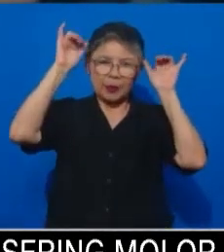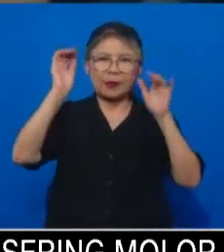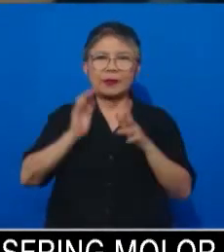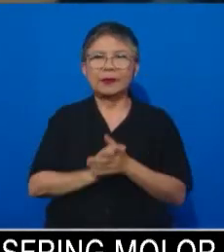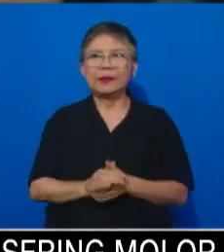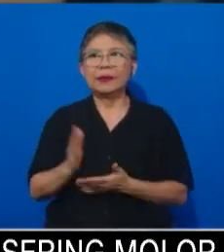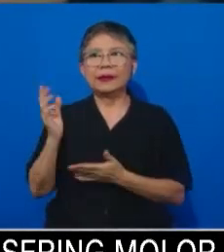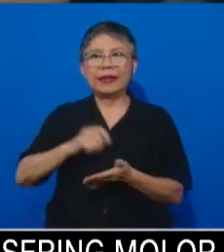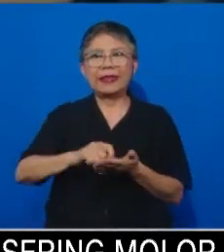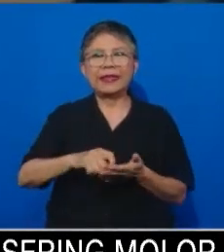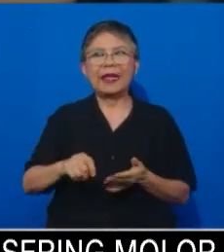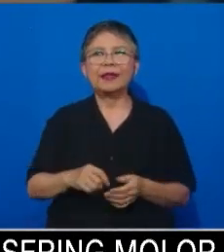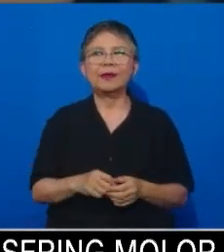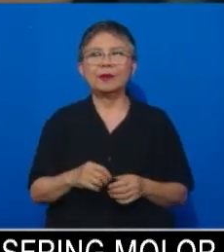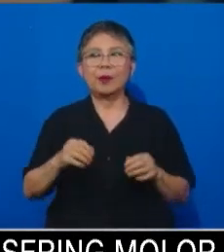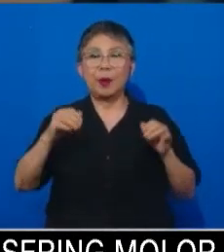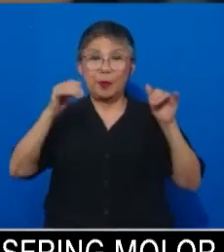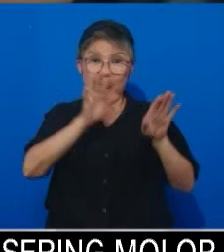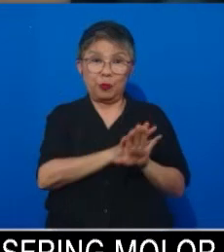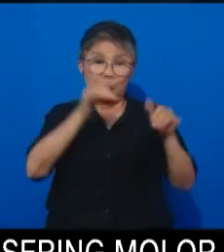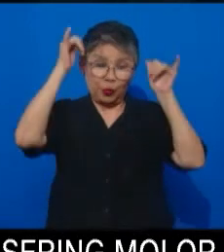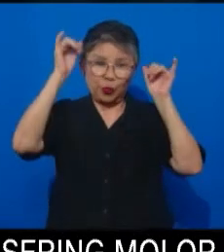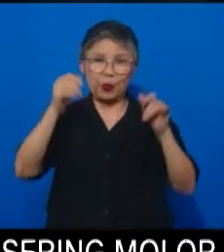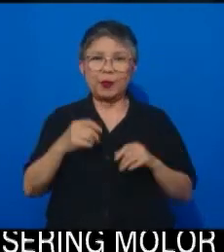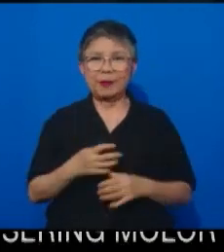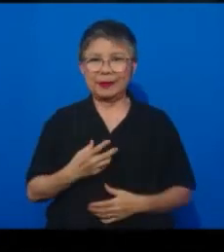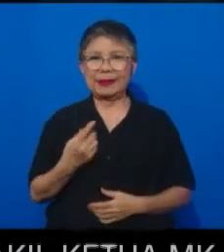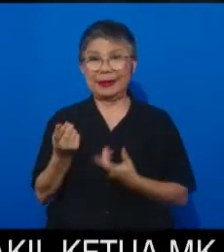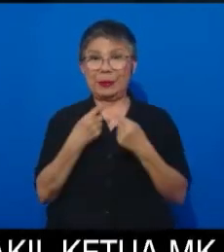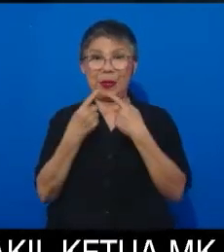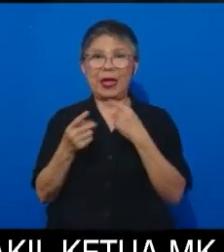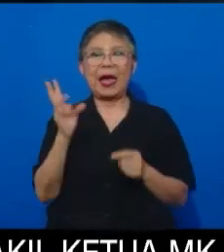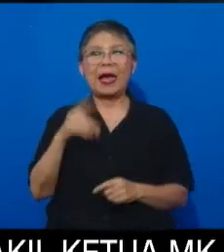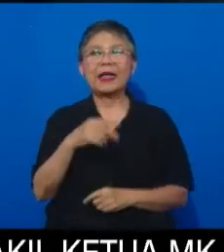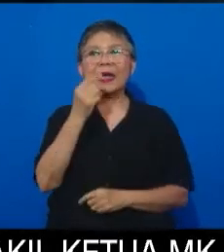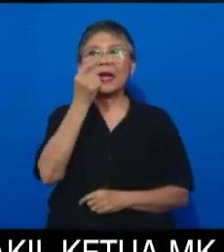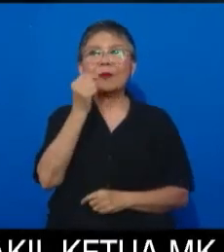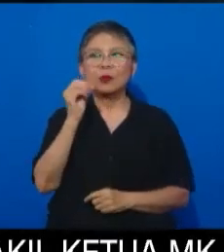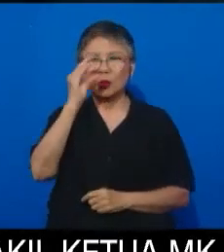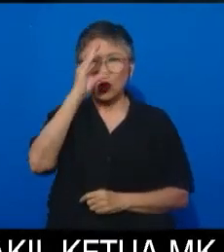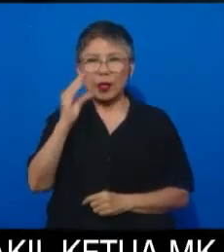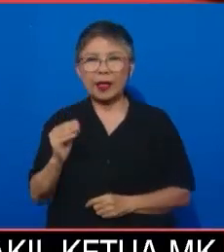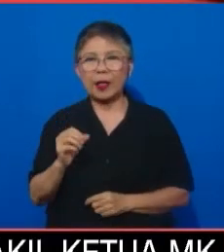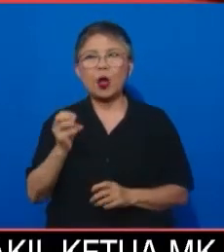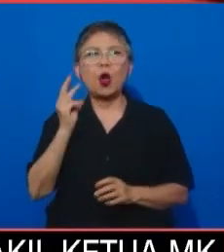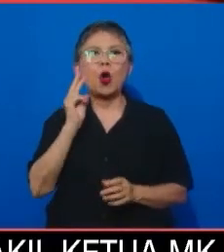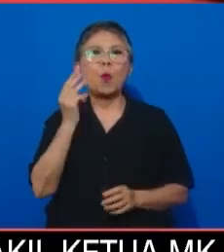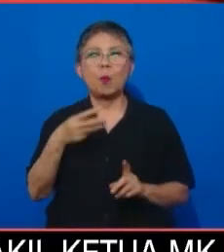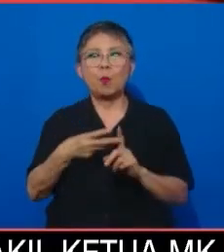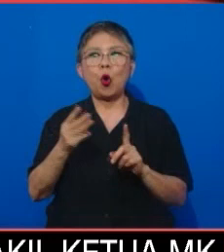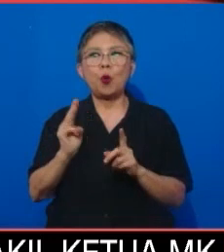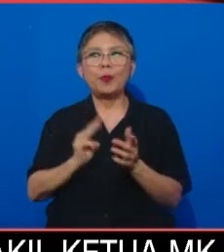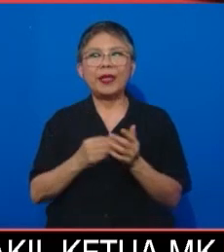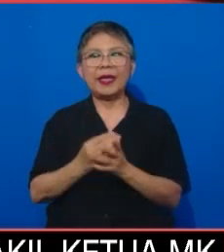PDI Perjuangan Hasto Kristianto yang ditemui Rabu sore. Hasto menyebut jika Bobi mendukung paslon